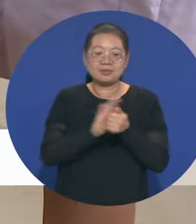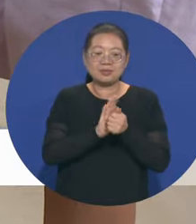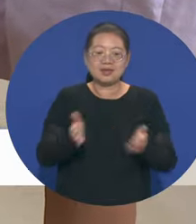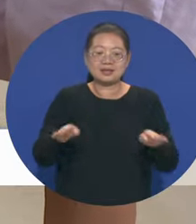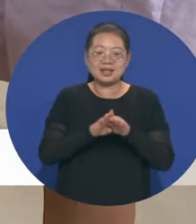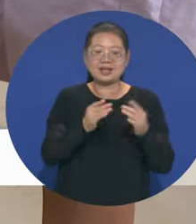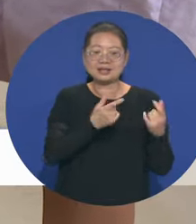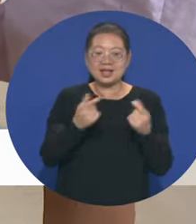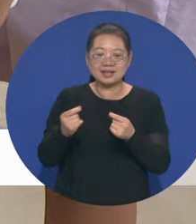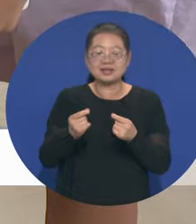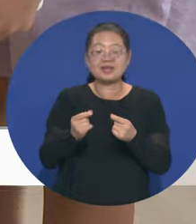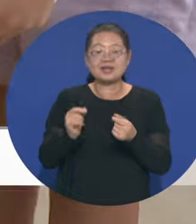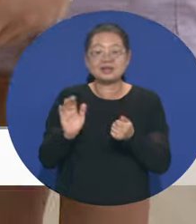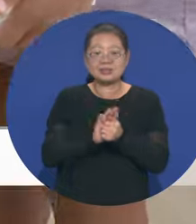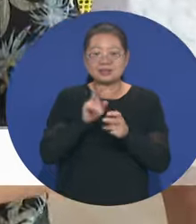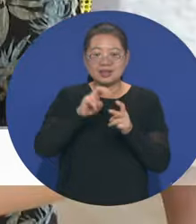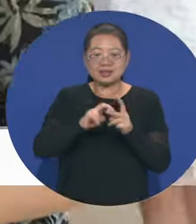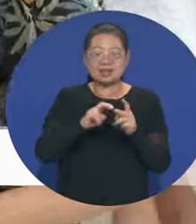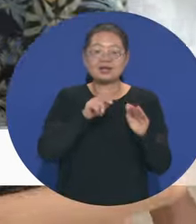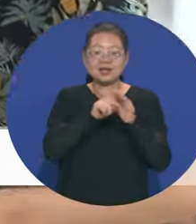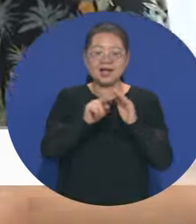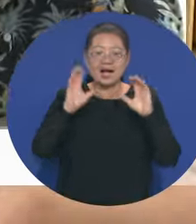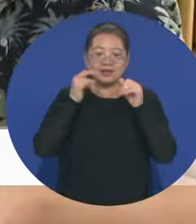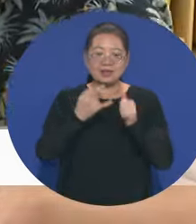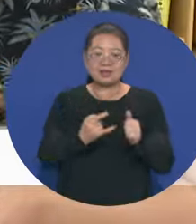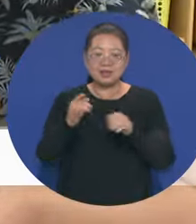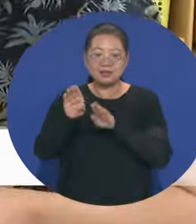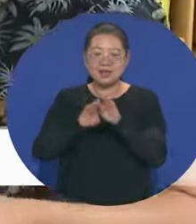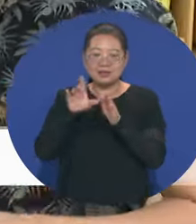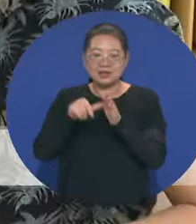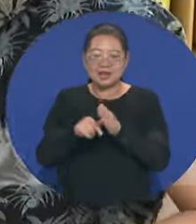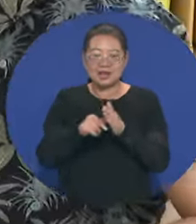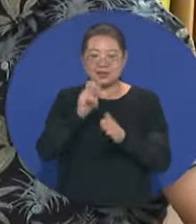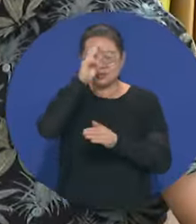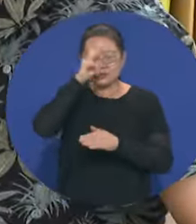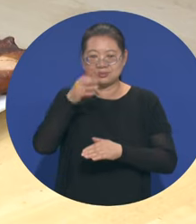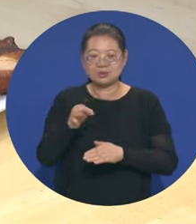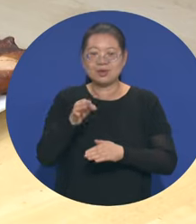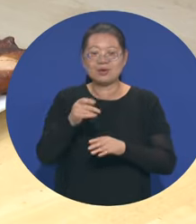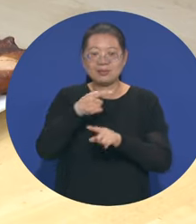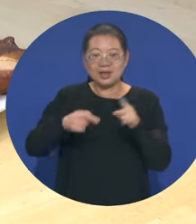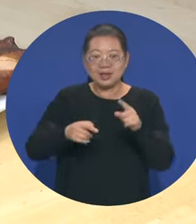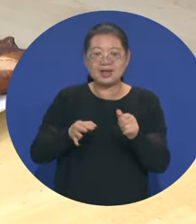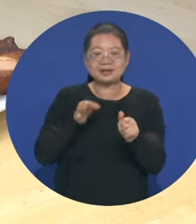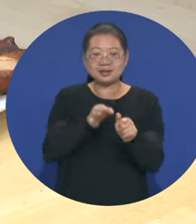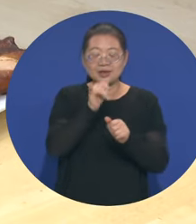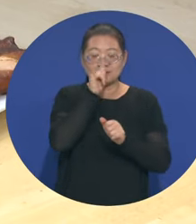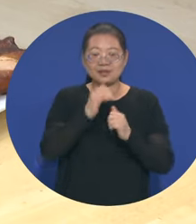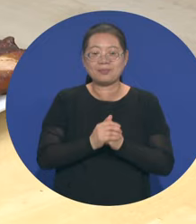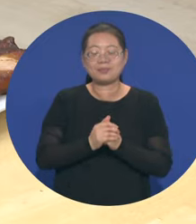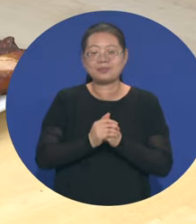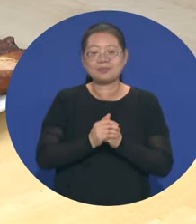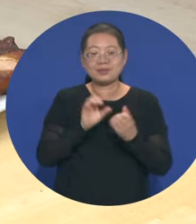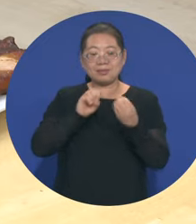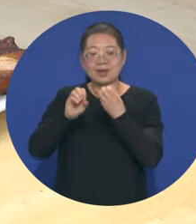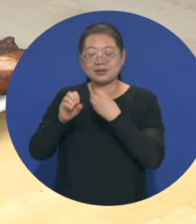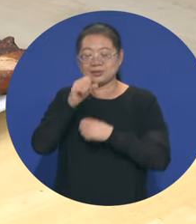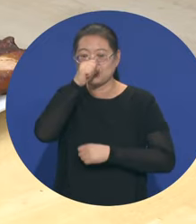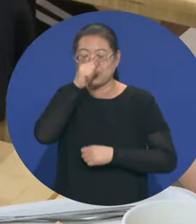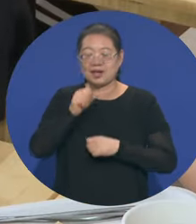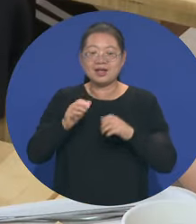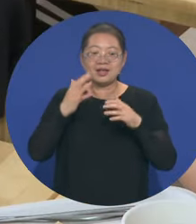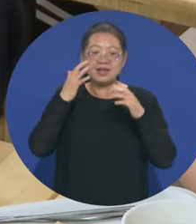돌봄 시설인 다함께 돌봄센터 이용 아동에게 방학 중 중식 비용 절반을 지원하는 사업입니다. 반응이 좋아